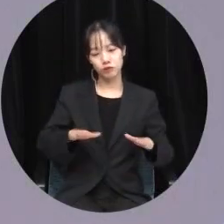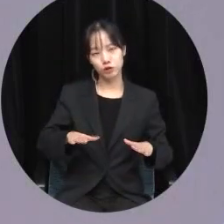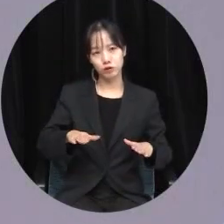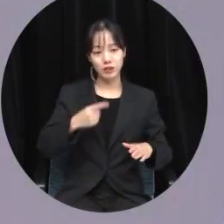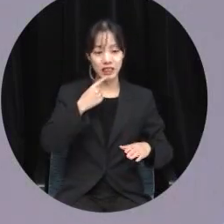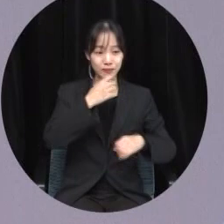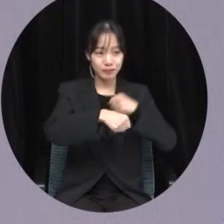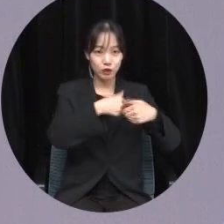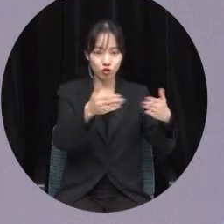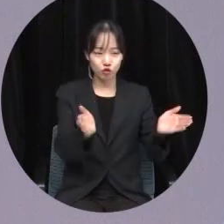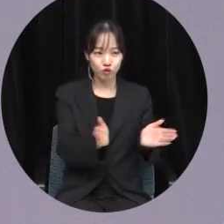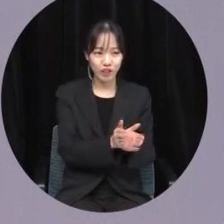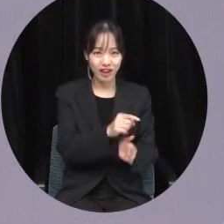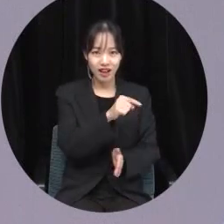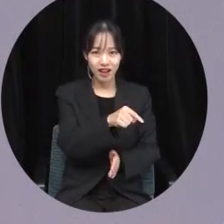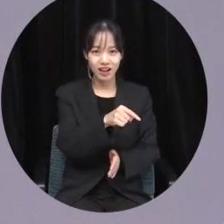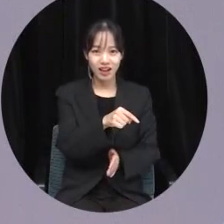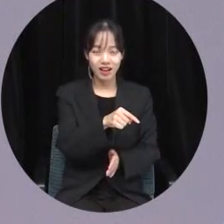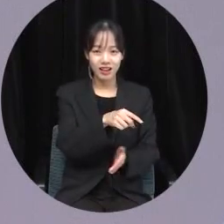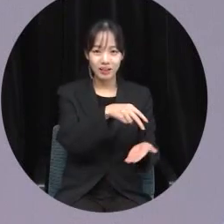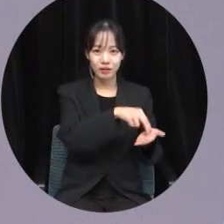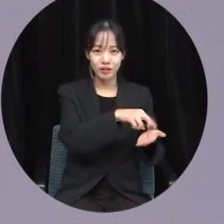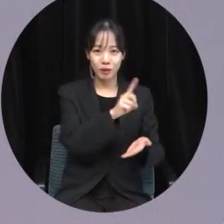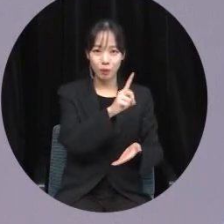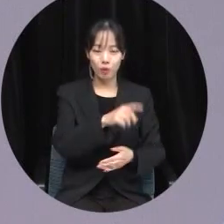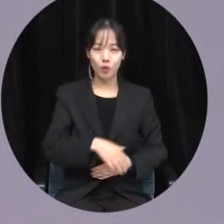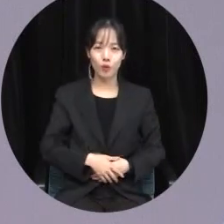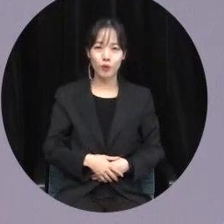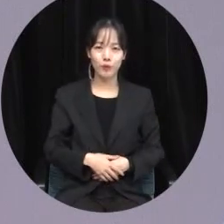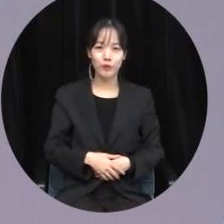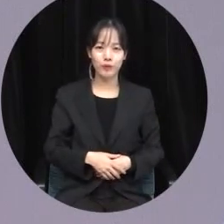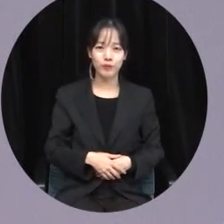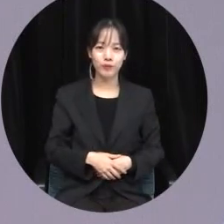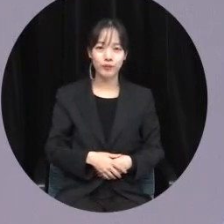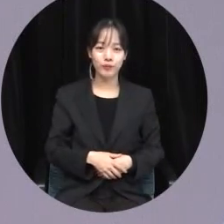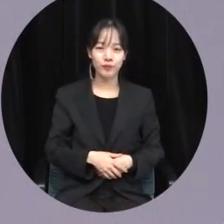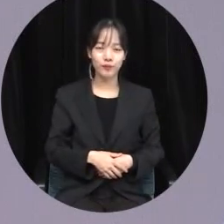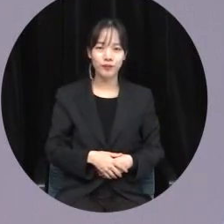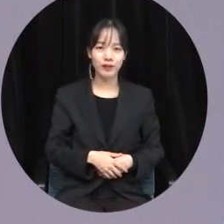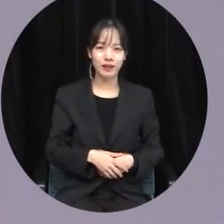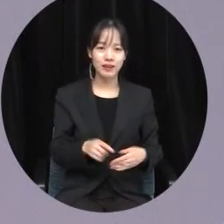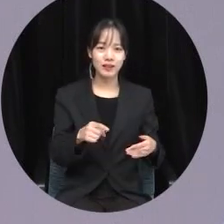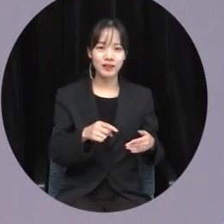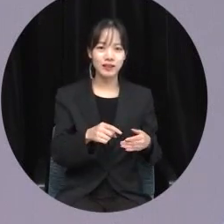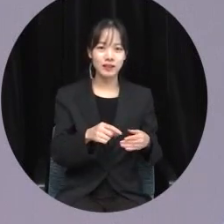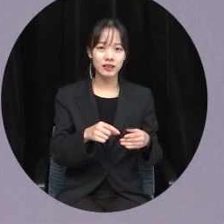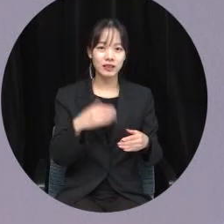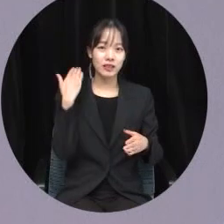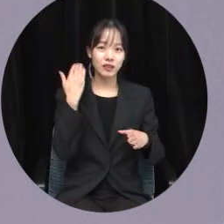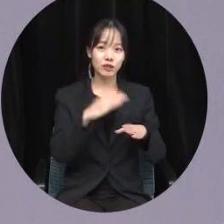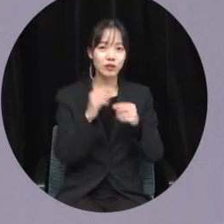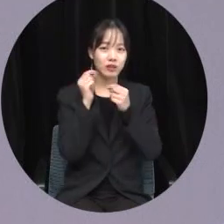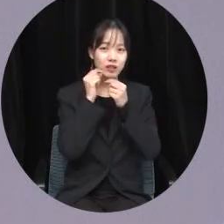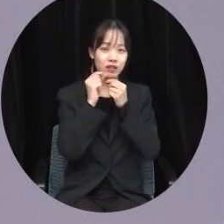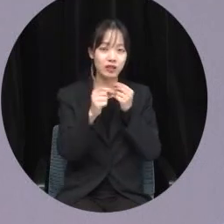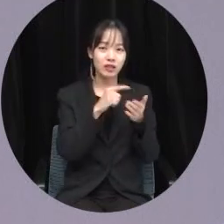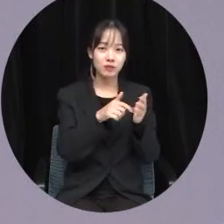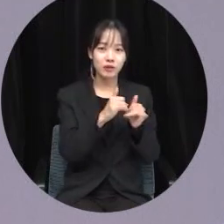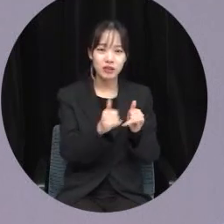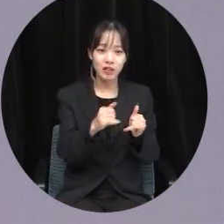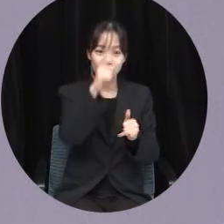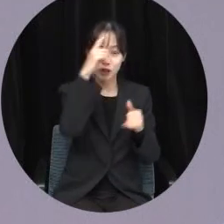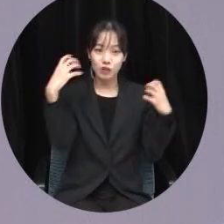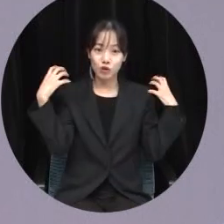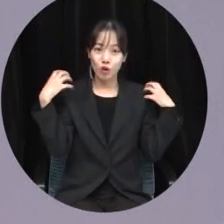대한 우선 정부 자금으로 변제를 하는 이런 방안들을 또 얘기하시는데요.